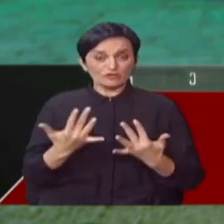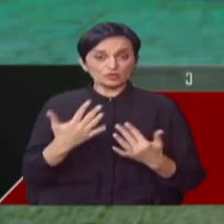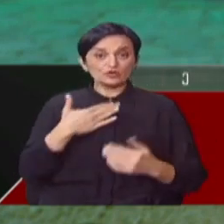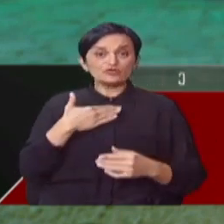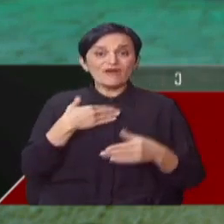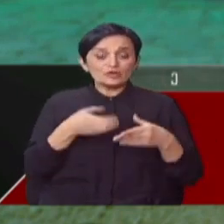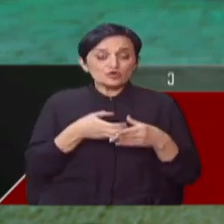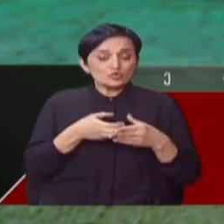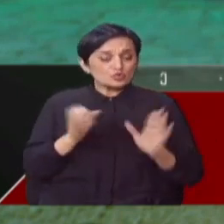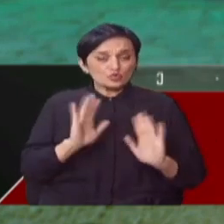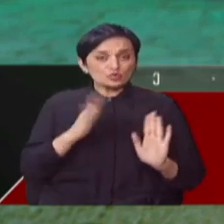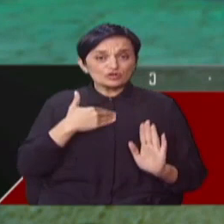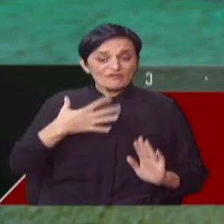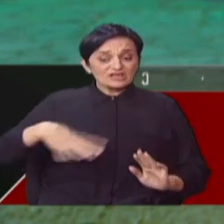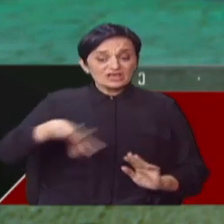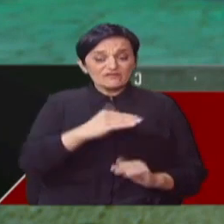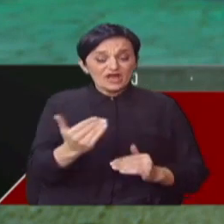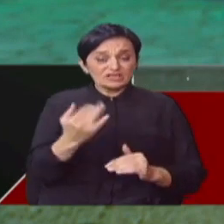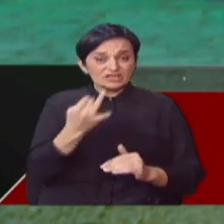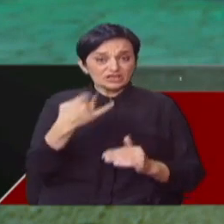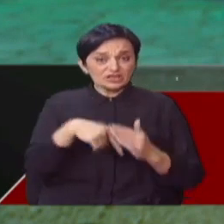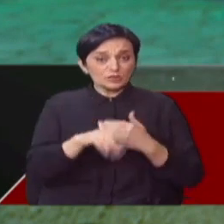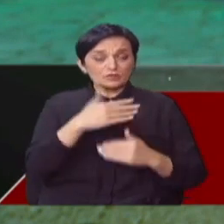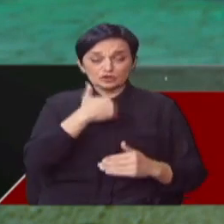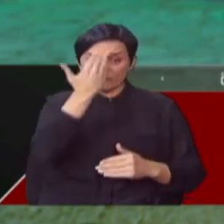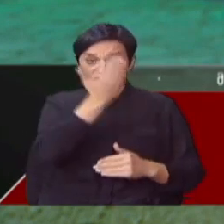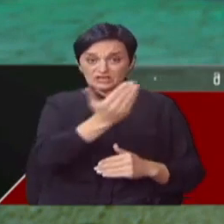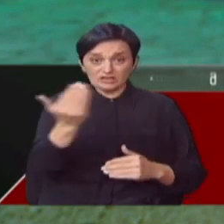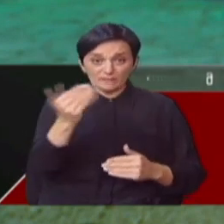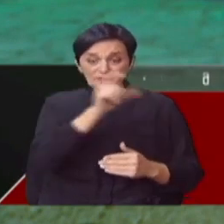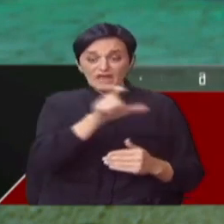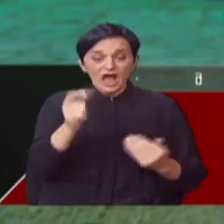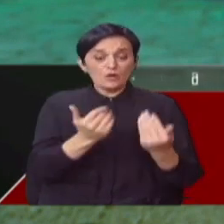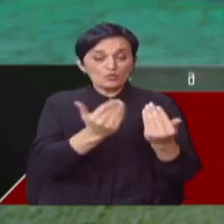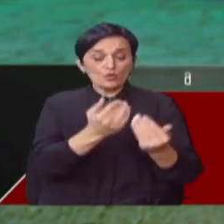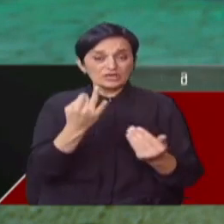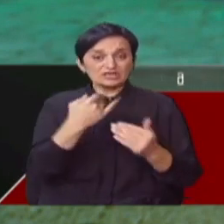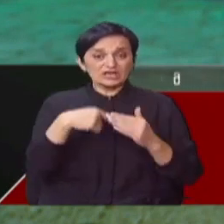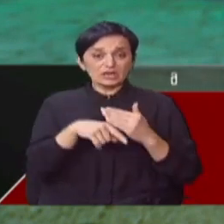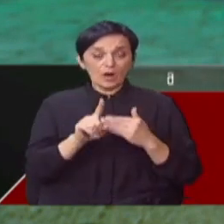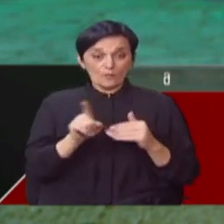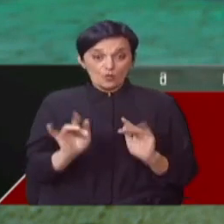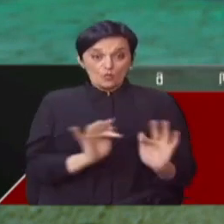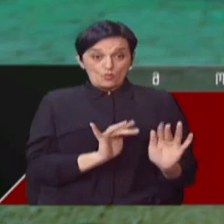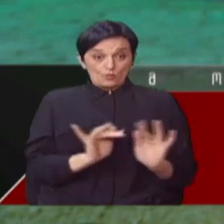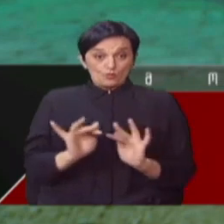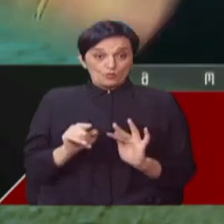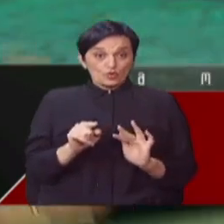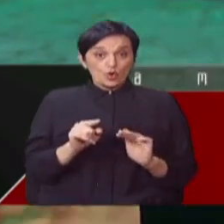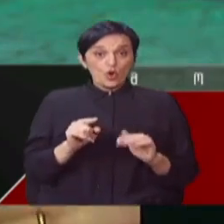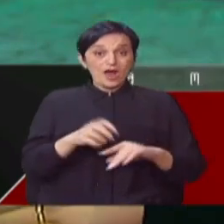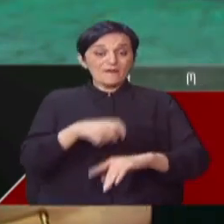ჩვენი გულისთვის კი არა, ქვეყნის ინტერესებიდან გამომდინარე, ჩვენი საზოგადოების და ხალხის ინტერესებიდან გამომდინარე, რომ ამ პროცესში